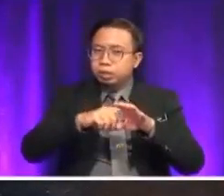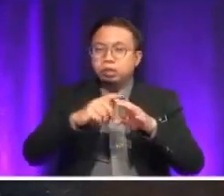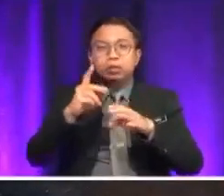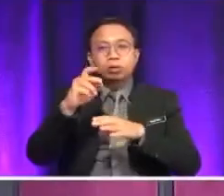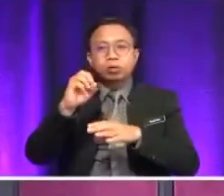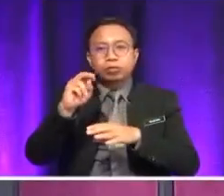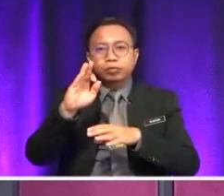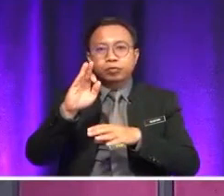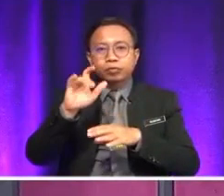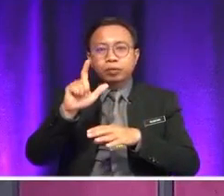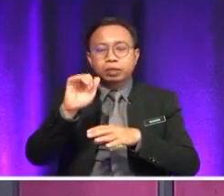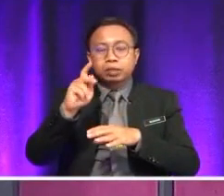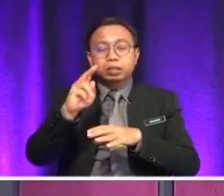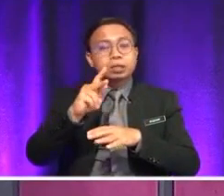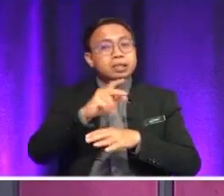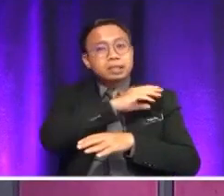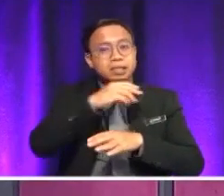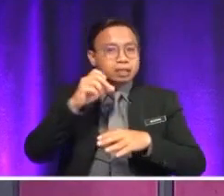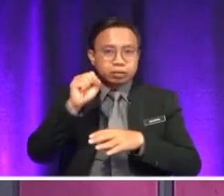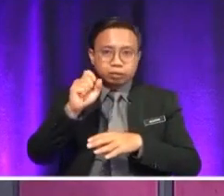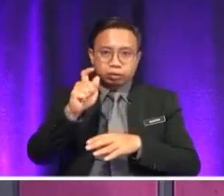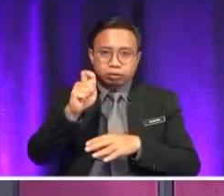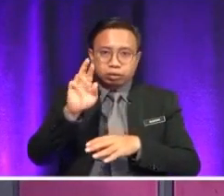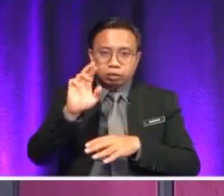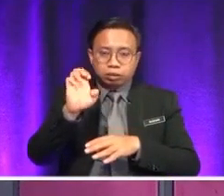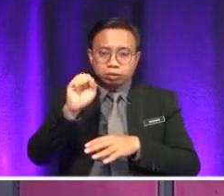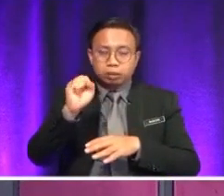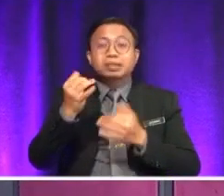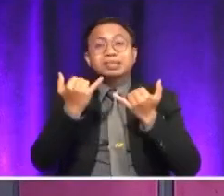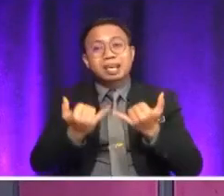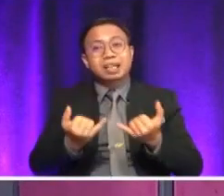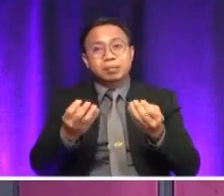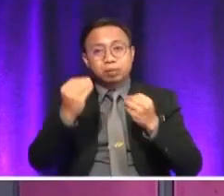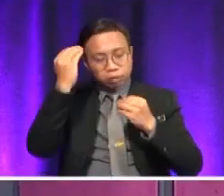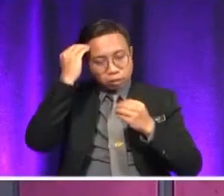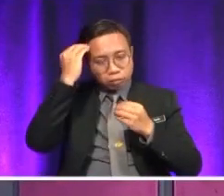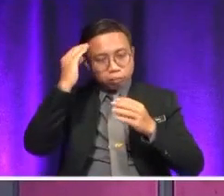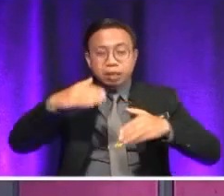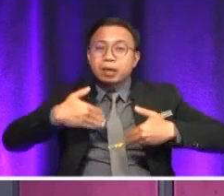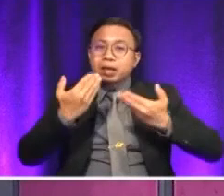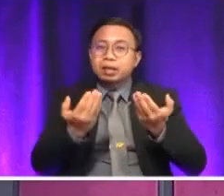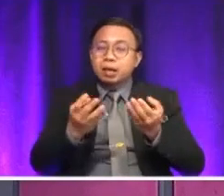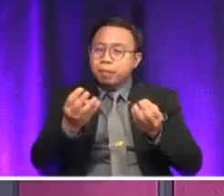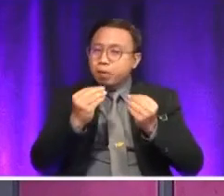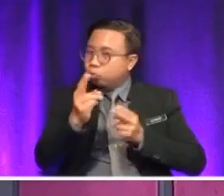stres. Okey, sekarang ni macam mana kita nak tahu bagaimana menangani konflik dulu? Okey.